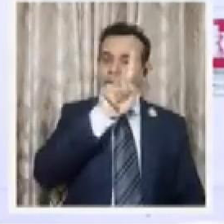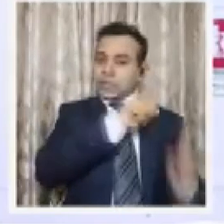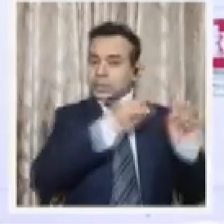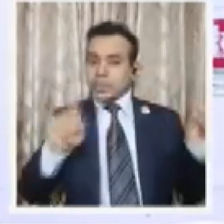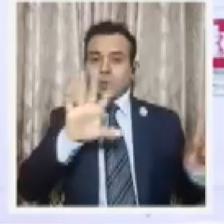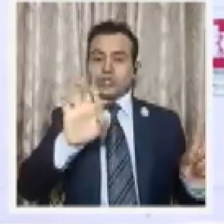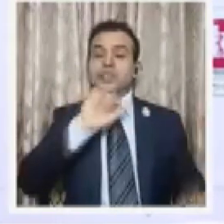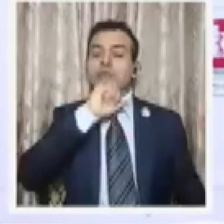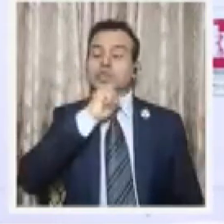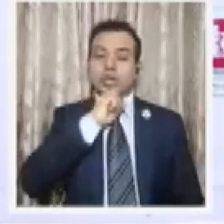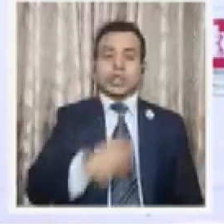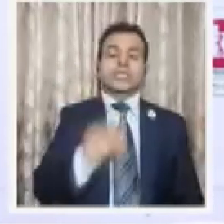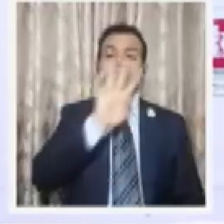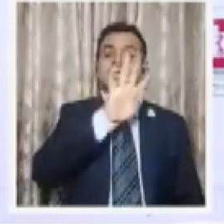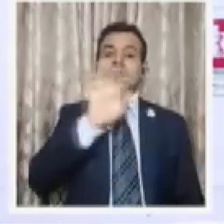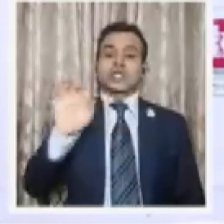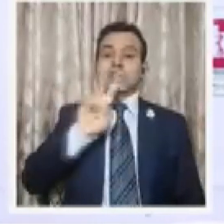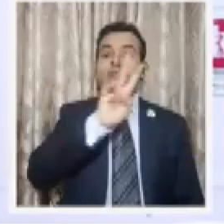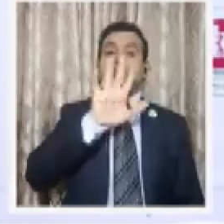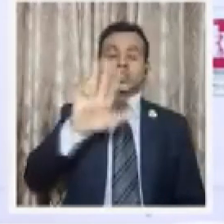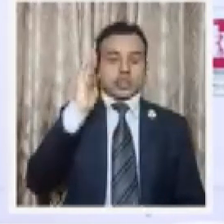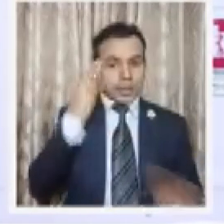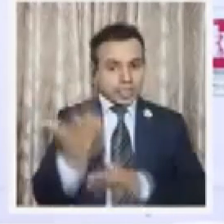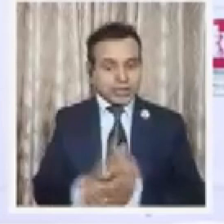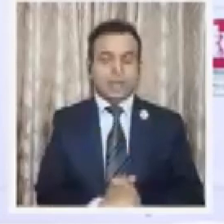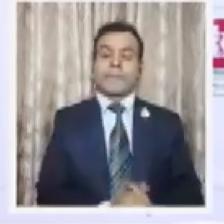31 থেকে 40 বছরের 200 জন, 6.67%,